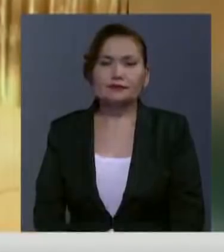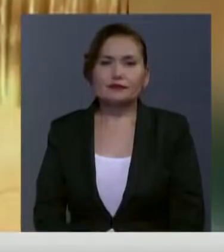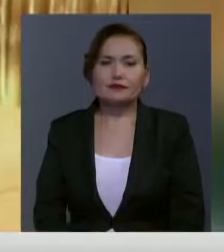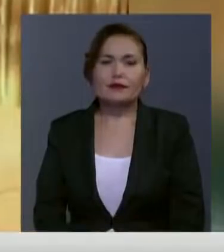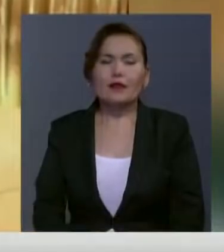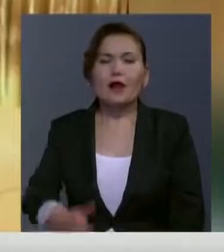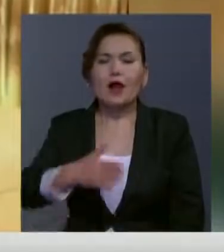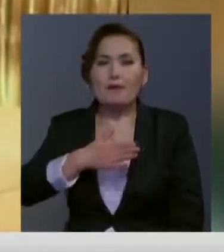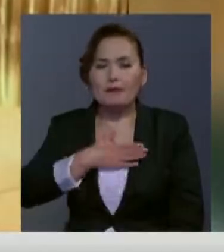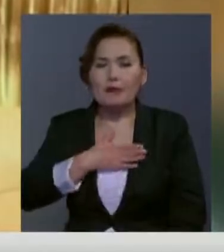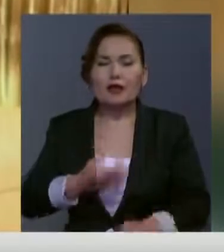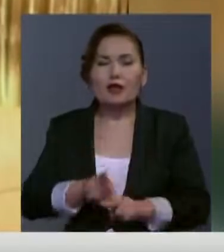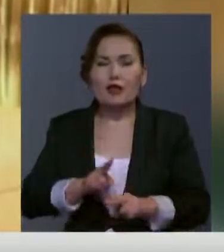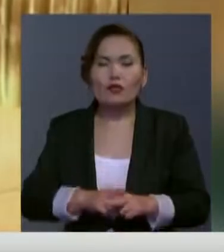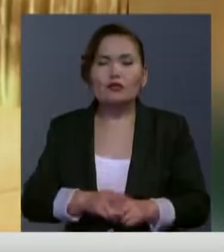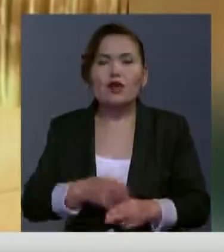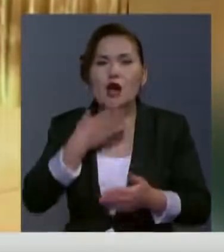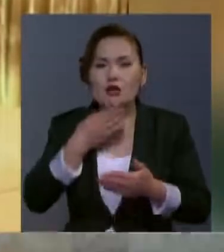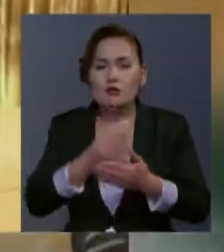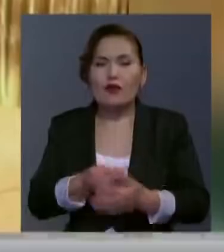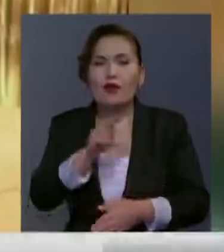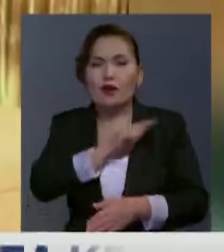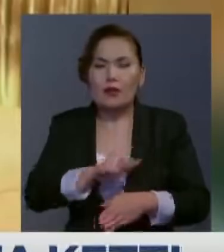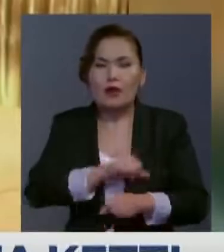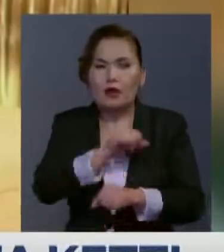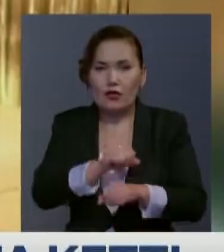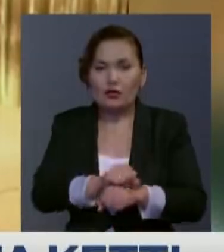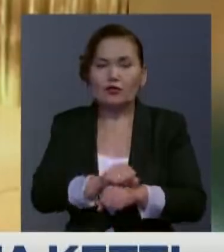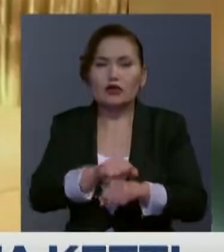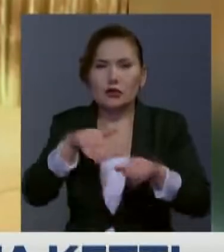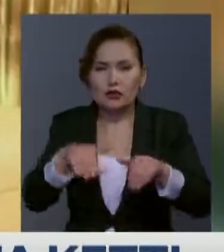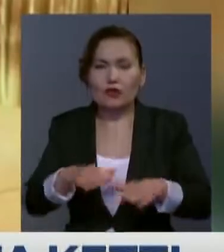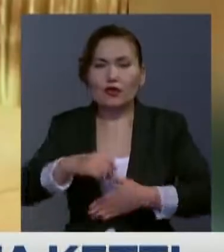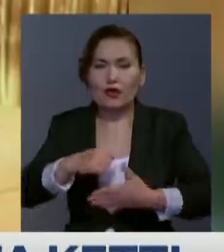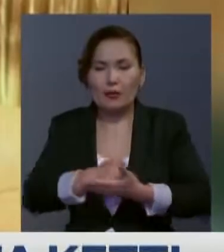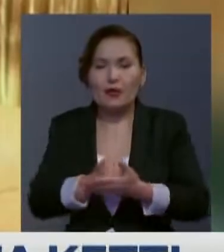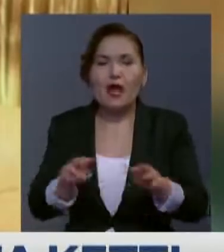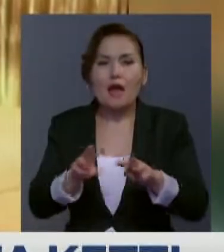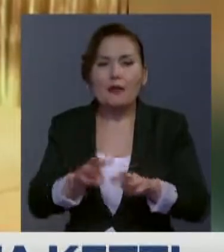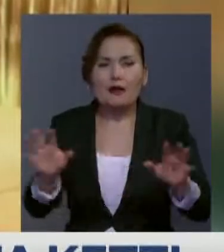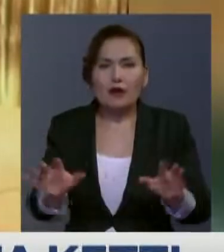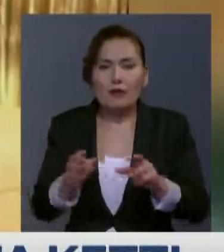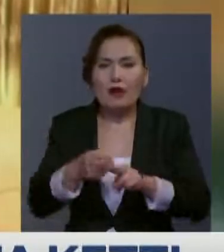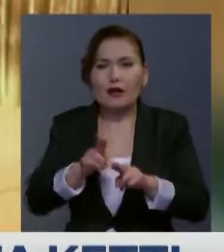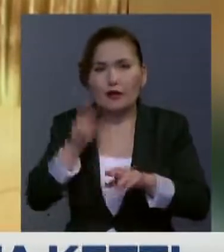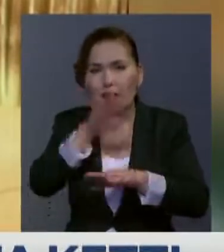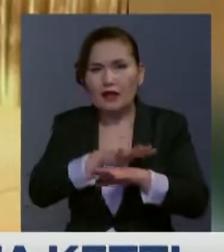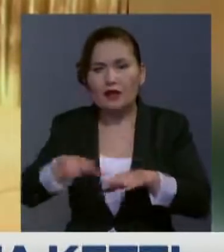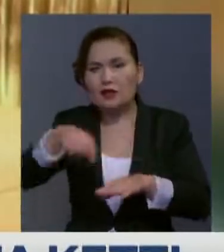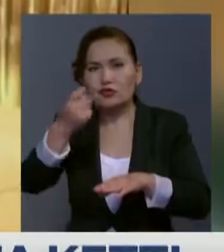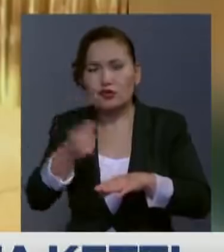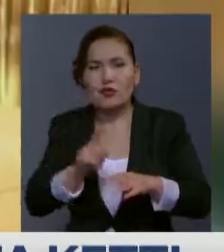Мен өз өкілетімді осы сәттен бастап тоқтату туралы шешім қабылдадым. Билікті сақтап қалу үшін елде қан төгілген